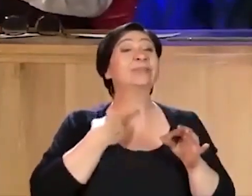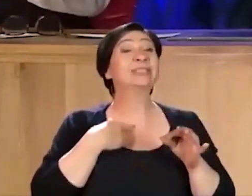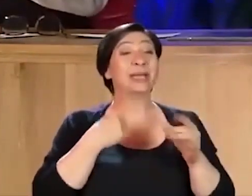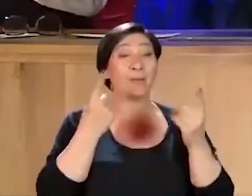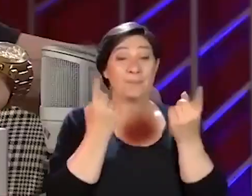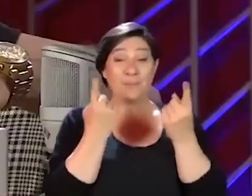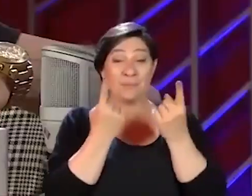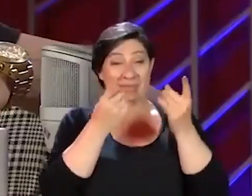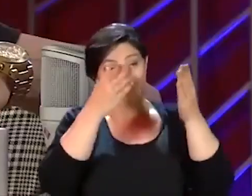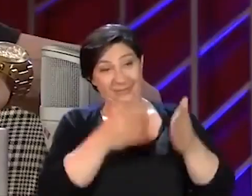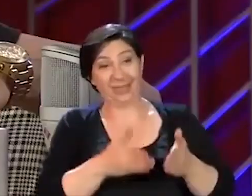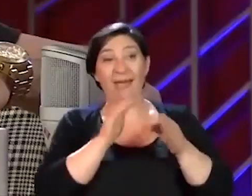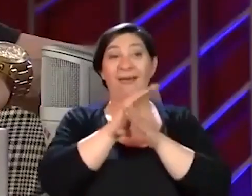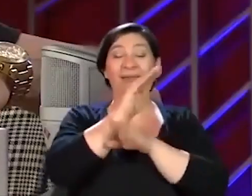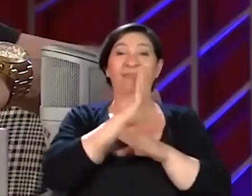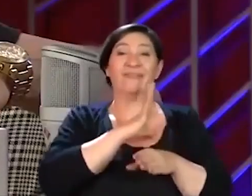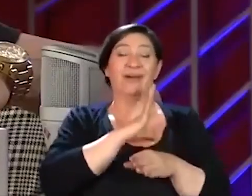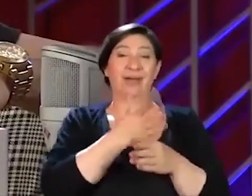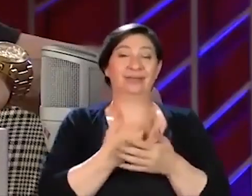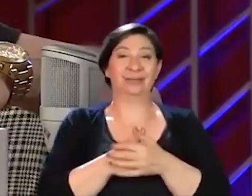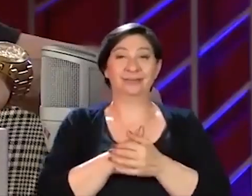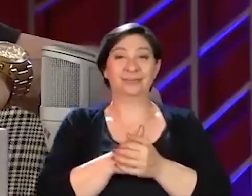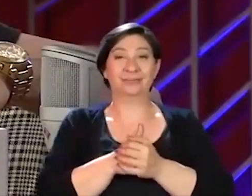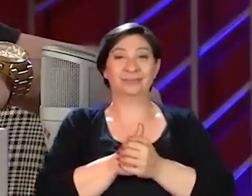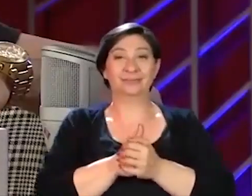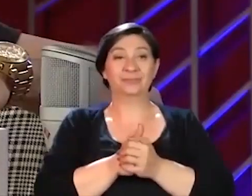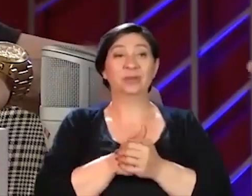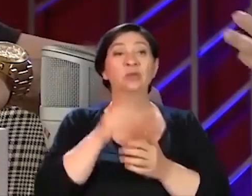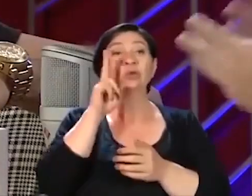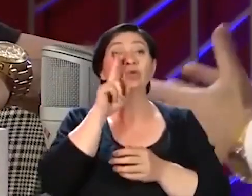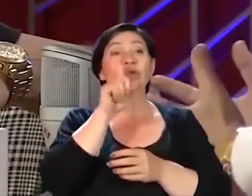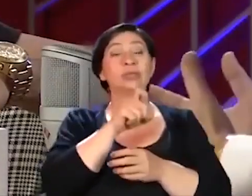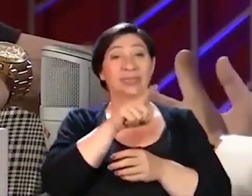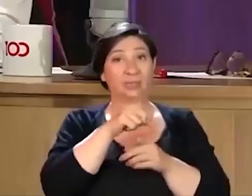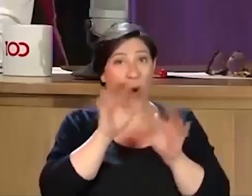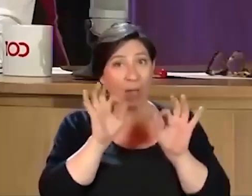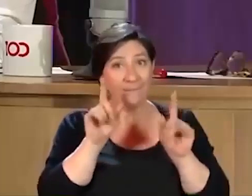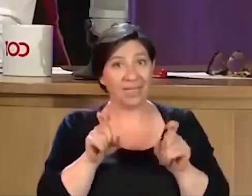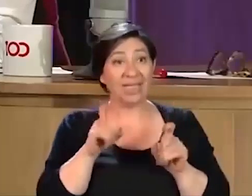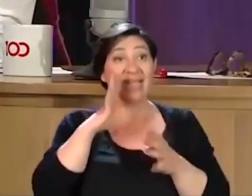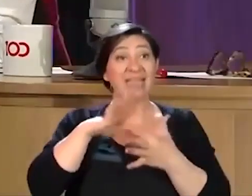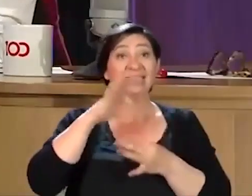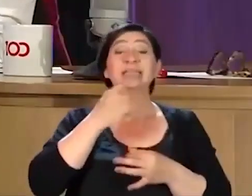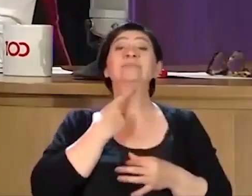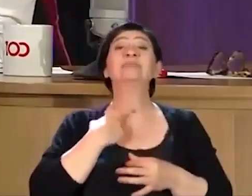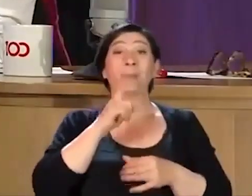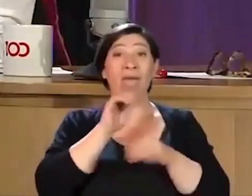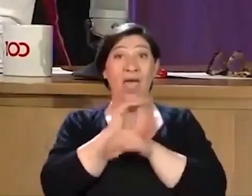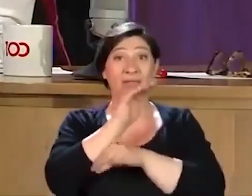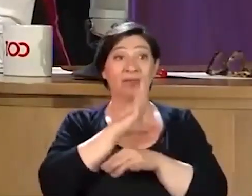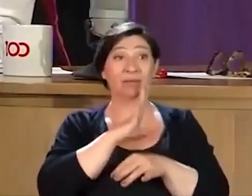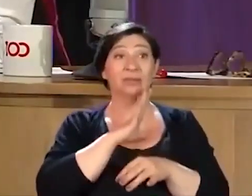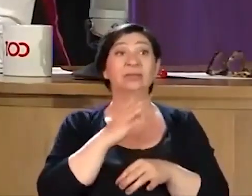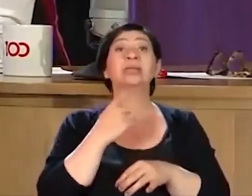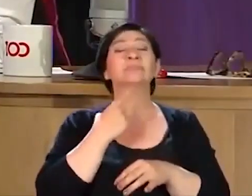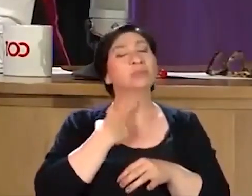bir hayatın var gibi görünüyor Son soru Sence öyle mi sence insanların evleneceği bir hayatın